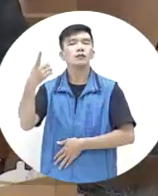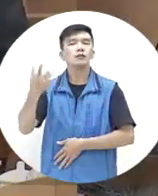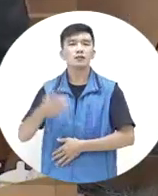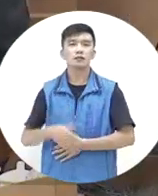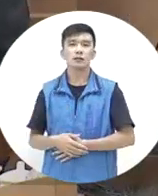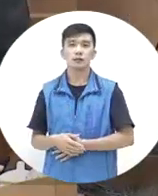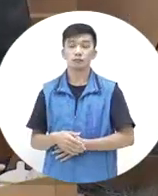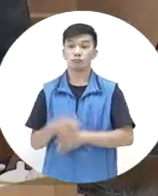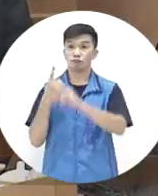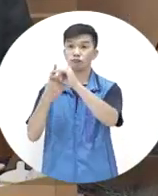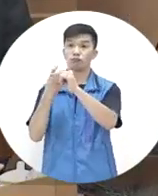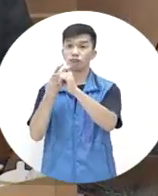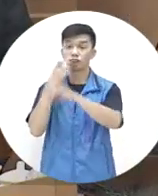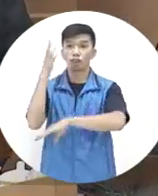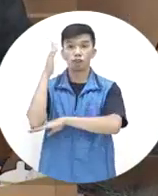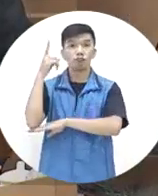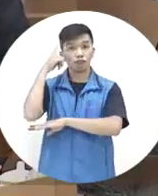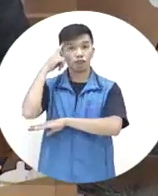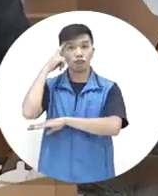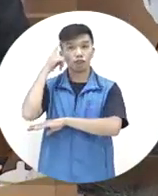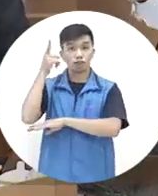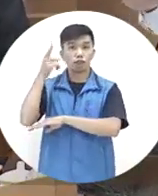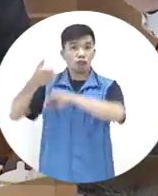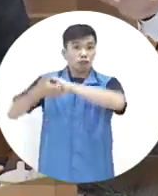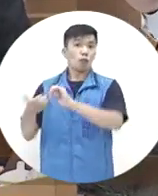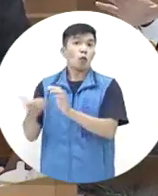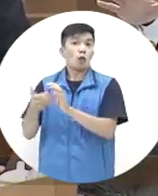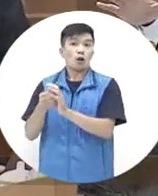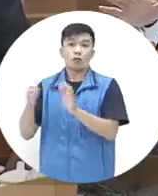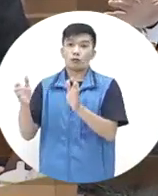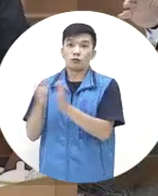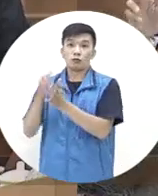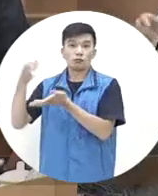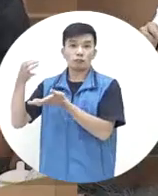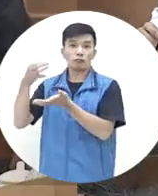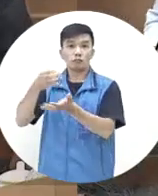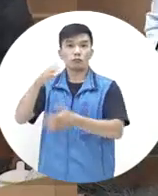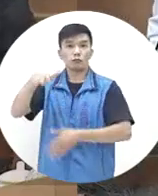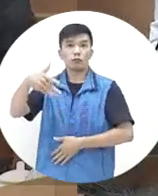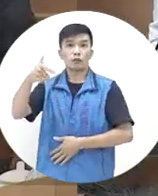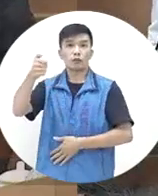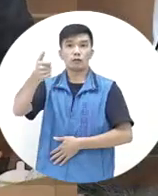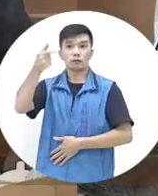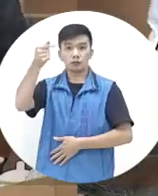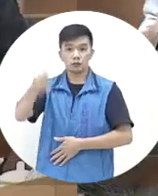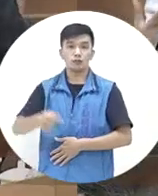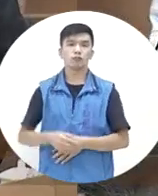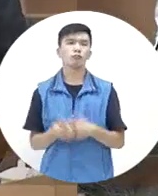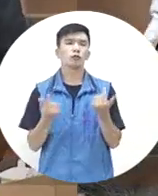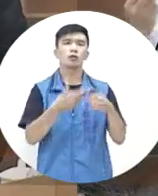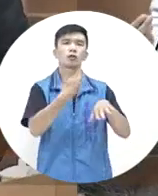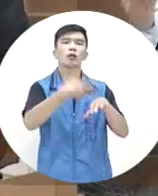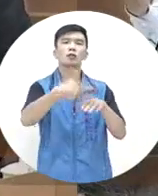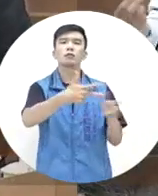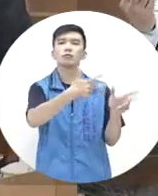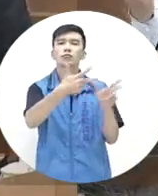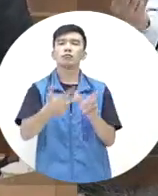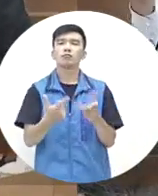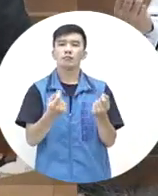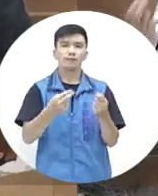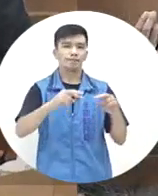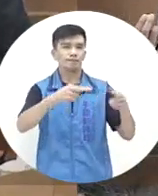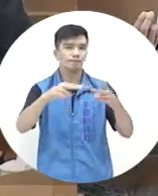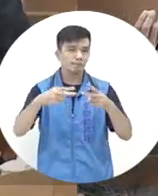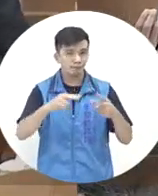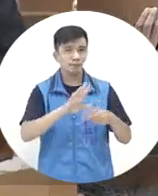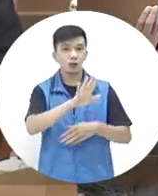中央已经核定了嘛， 没有 555亿，他给你就是给你了。 就跟淡江大桥也是一再修正。 那所以说我才问说这个50亿要从哪